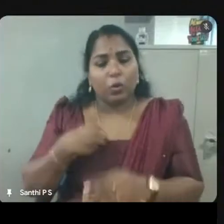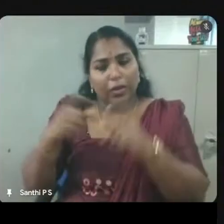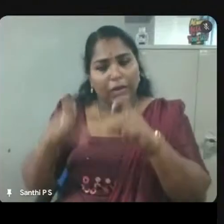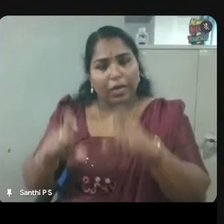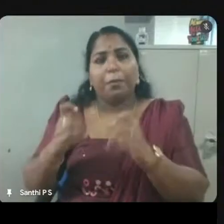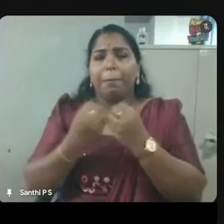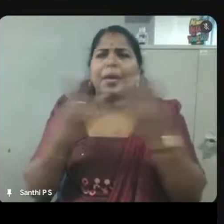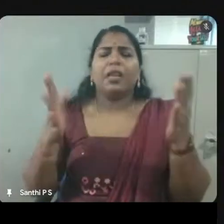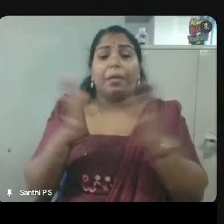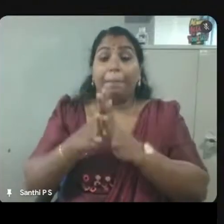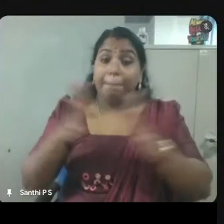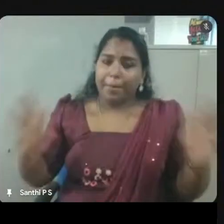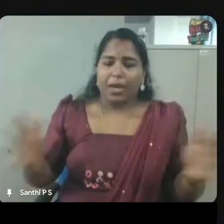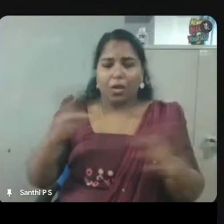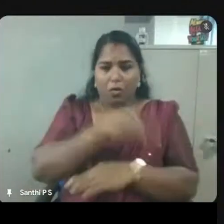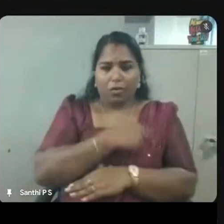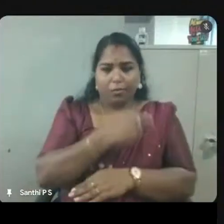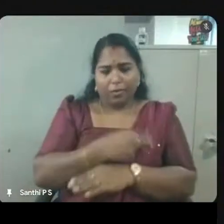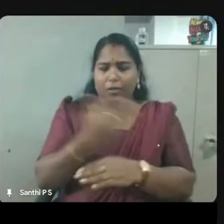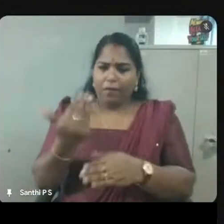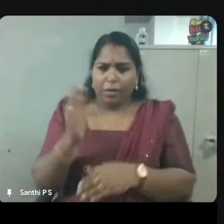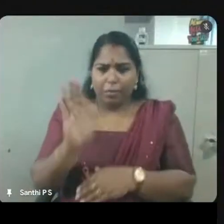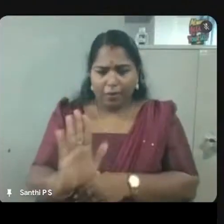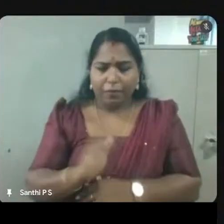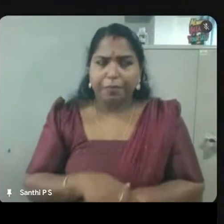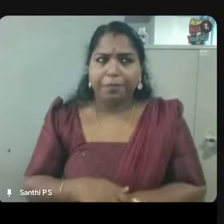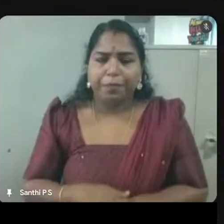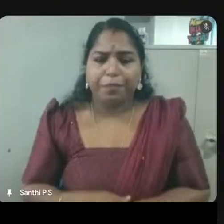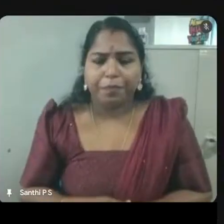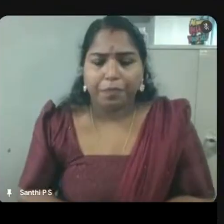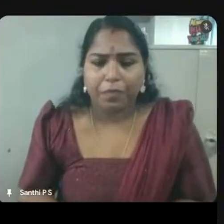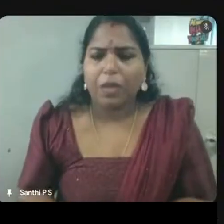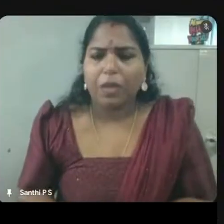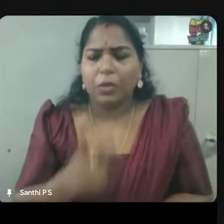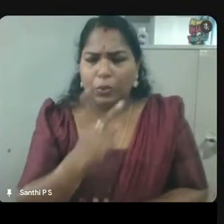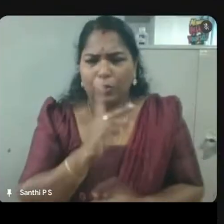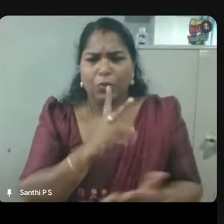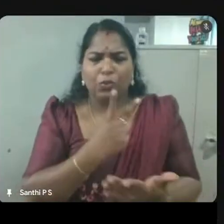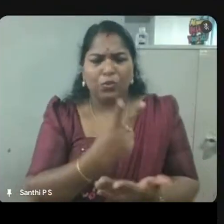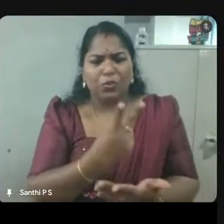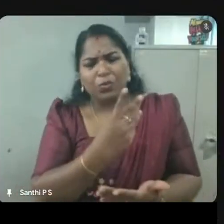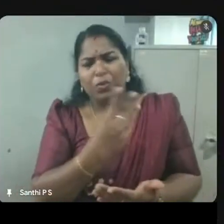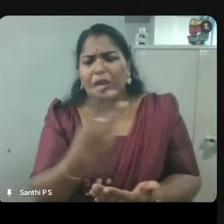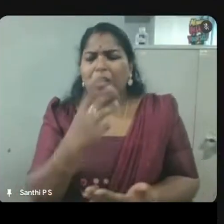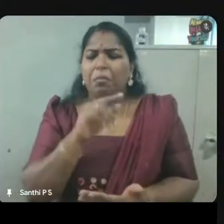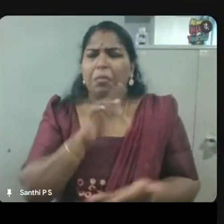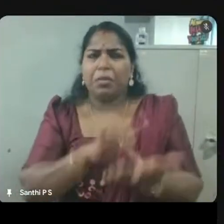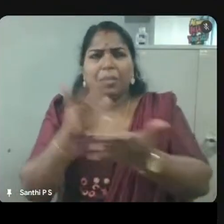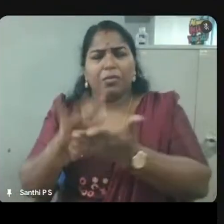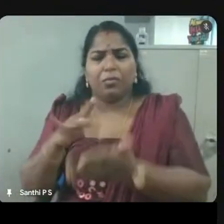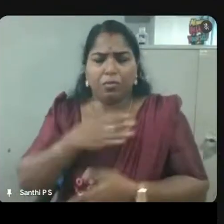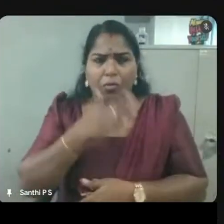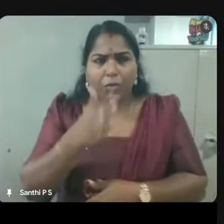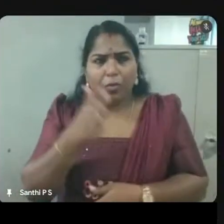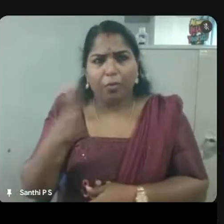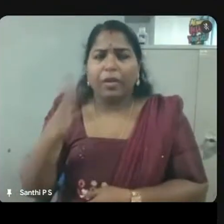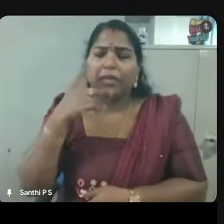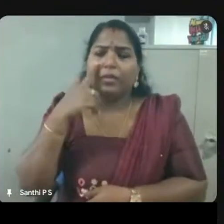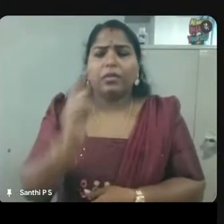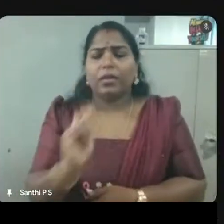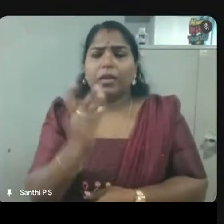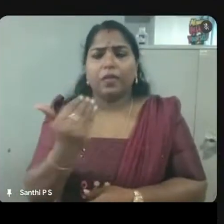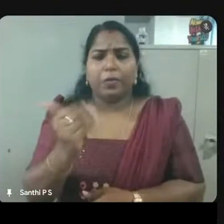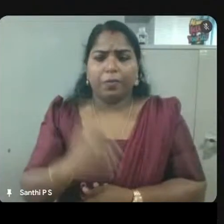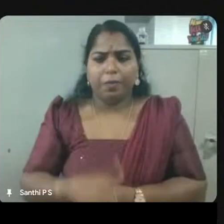നമുക്ക് അവൈലബിൾ ആണ്. അപ്പം നമുക്ക് 1-2 സ്ഥലങ്ങളിൽ പോയിട്ട് നമുക്ക് അപ്രോപ്രിയേറ്റ് ആയിട്ട് എന്ത് നമുക്ക് മെഷേഴ്സ് എടുക്കാൻ പറ്റും എന്നുള്ളത് നോക്കാം. പിന്നെ ഈ